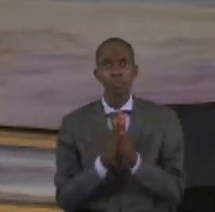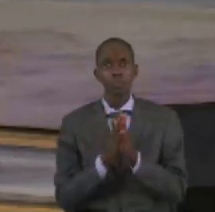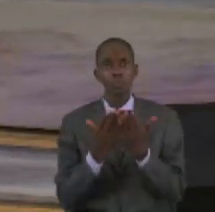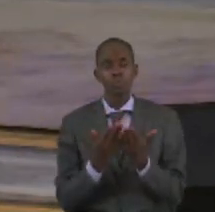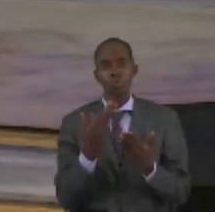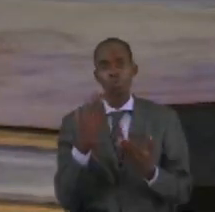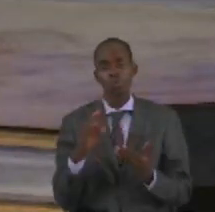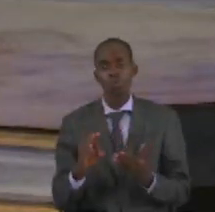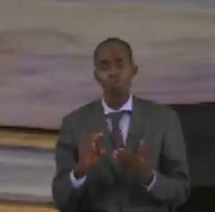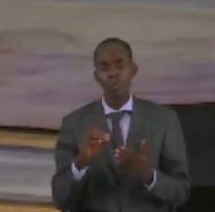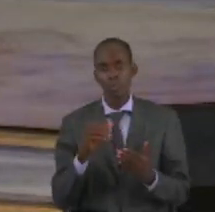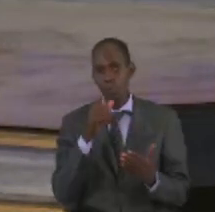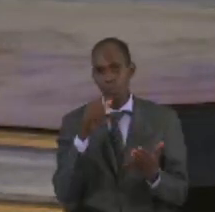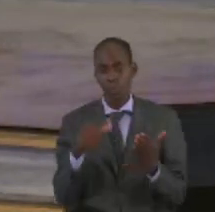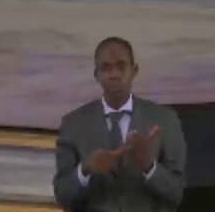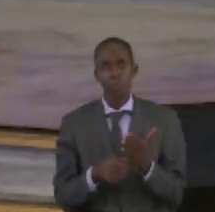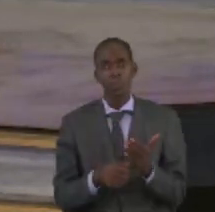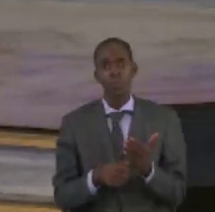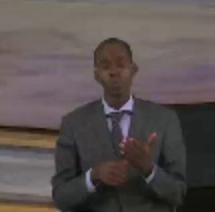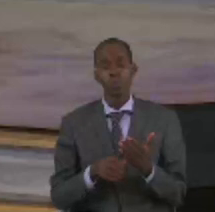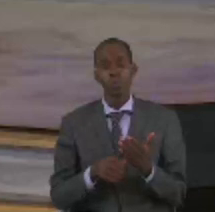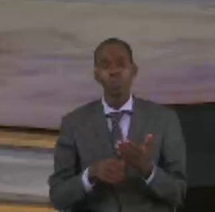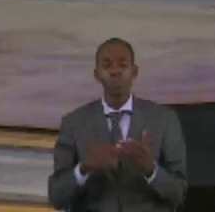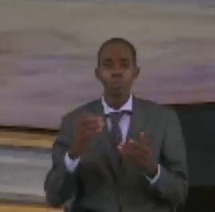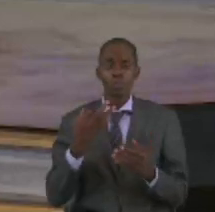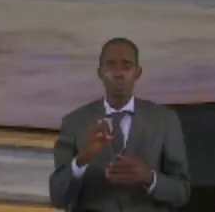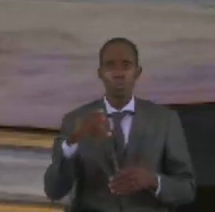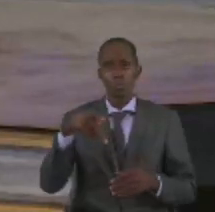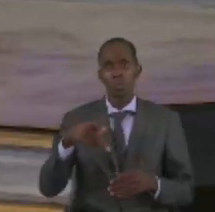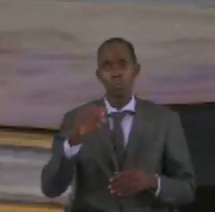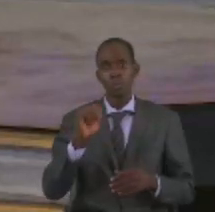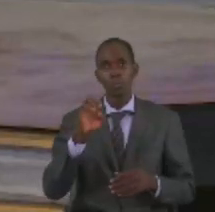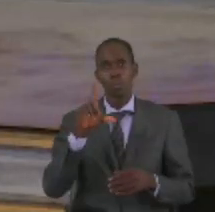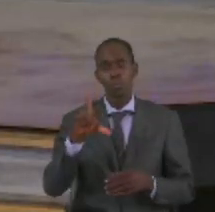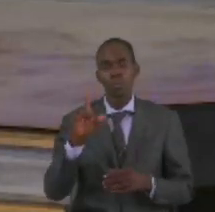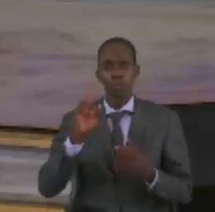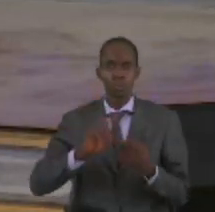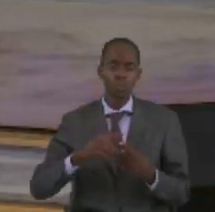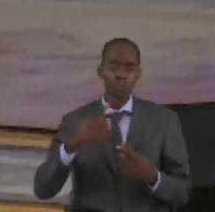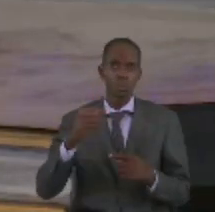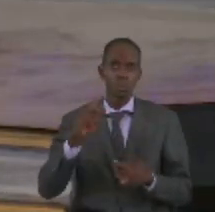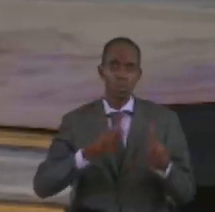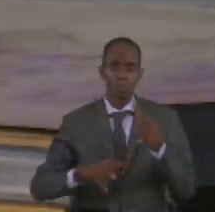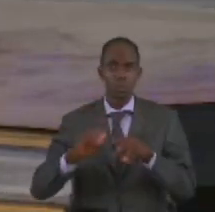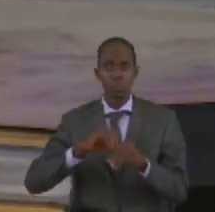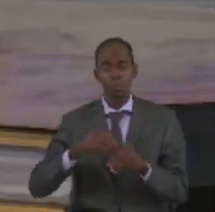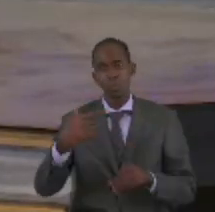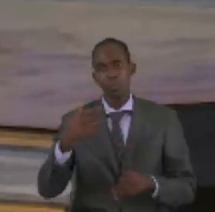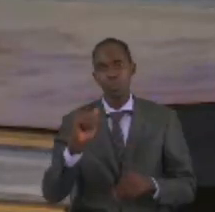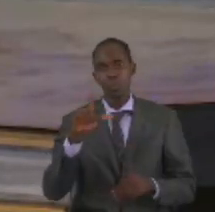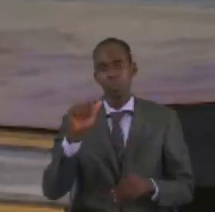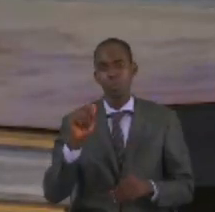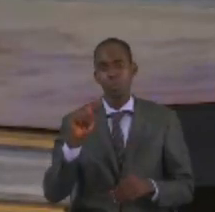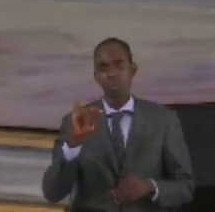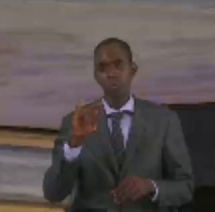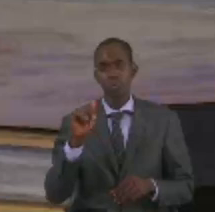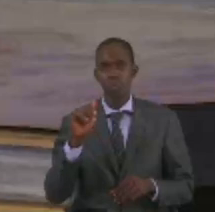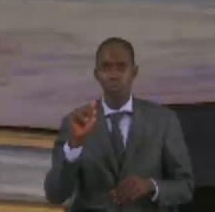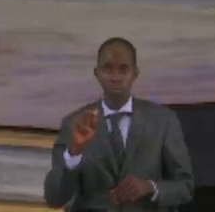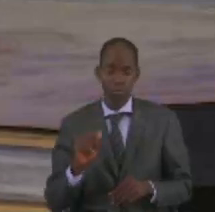sommes dans l'épître de Paul aux Galates. Nous avons déjà étudié du chapitre